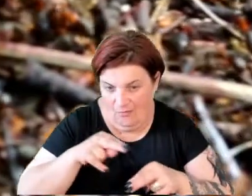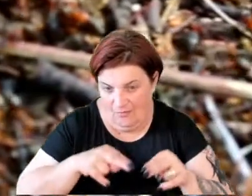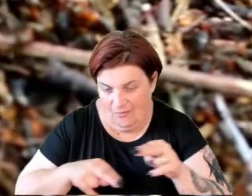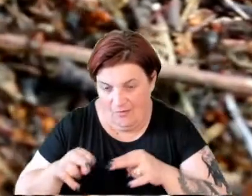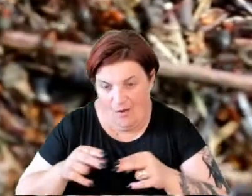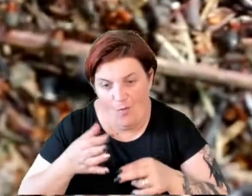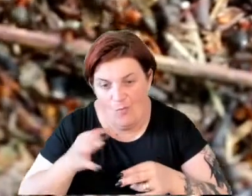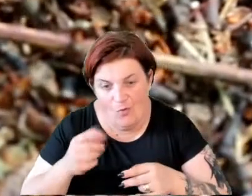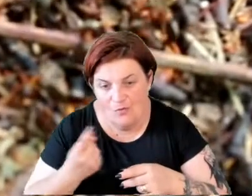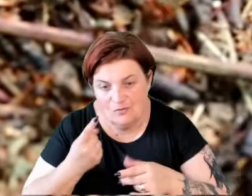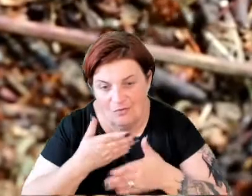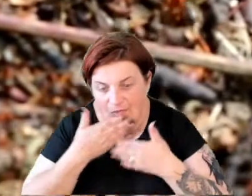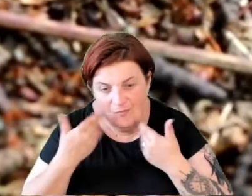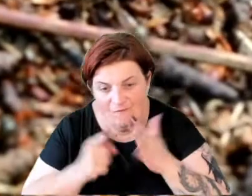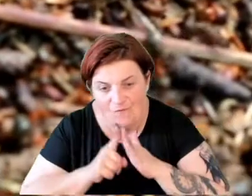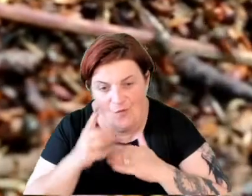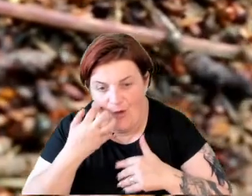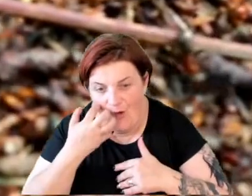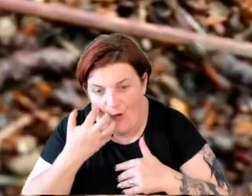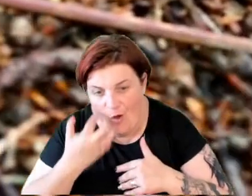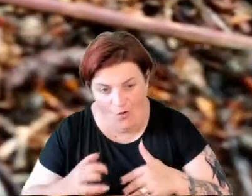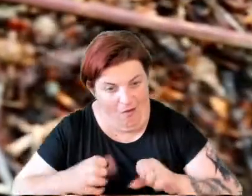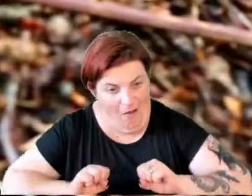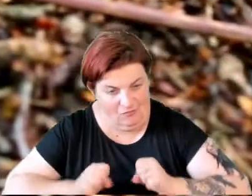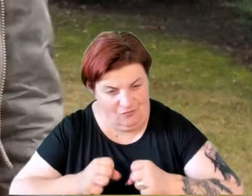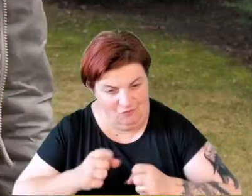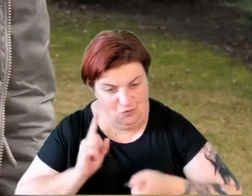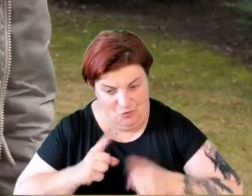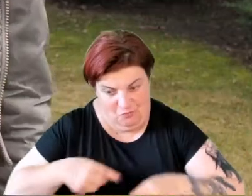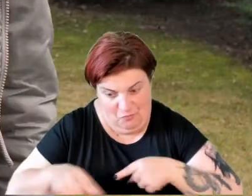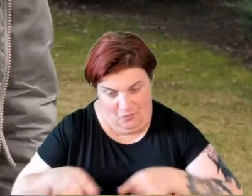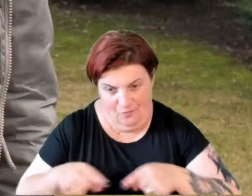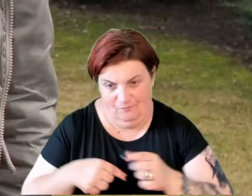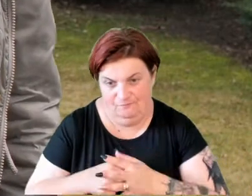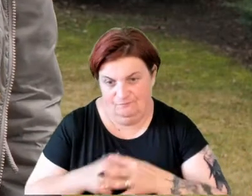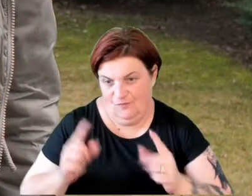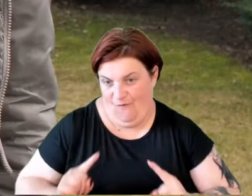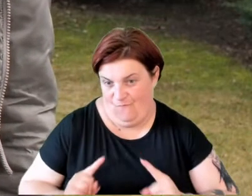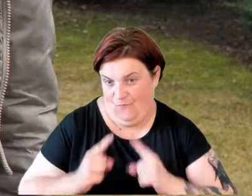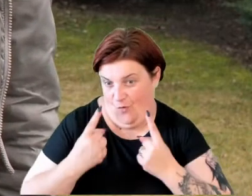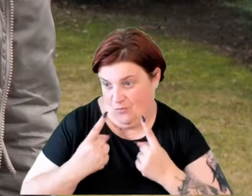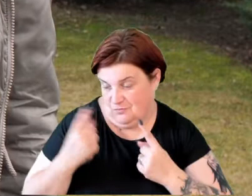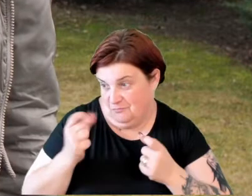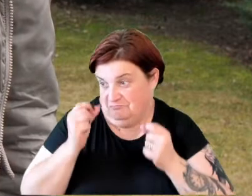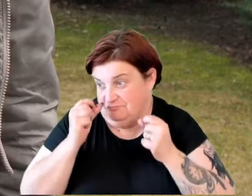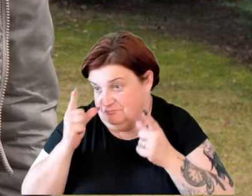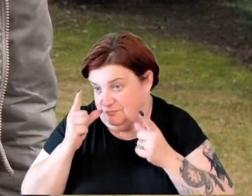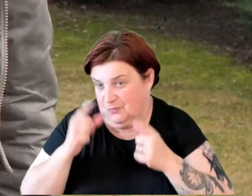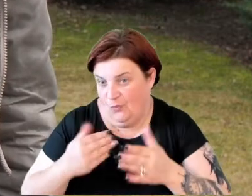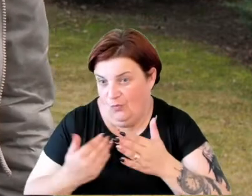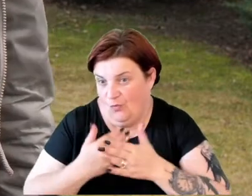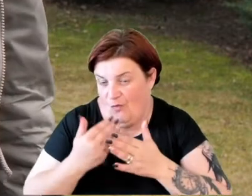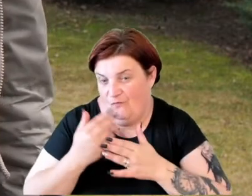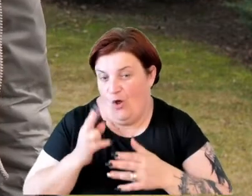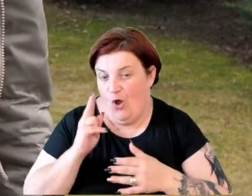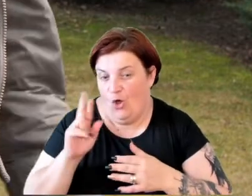jest jeszcze na tyle wysoka, by pozwolić owadom na pełną aktywność. Również miejska przyroda wiosną budzi się do życia. Na klombach pojawiają się